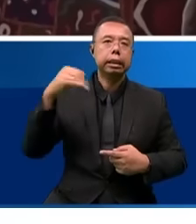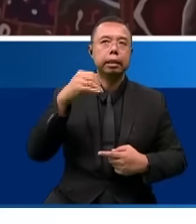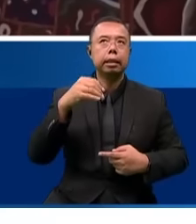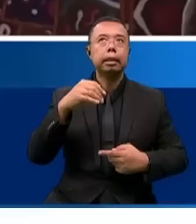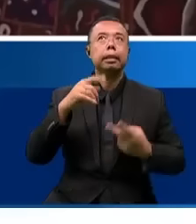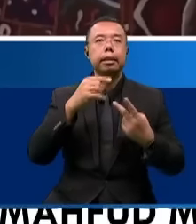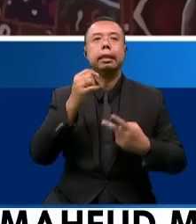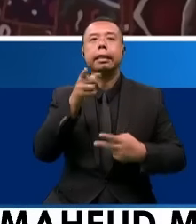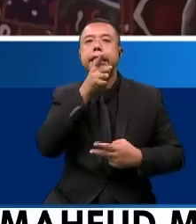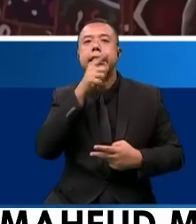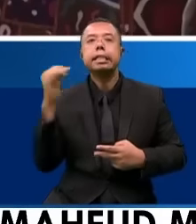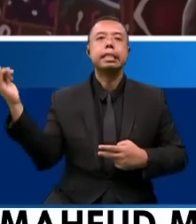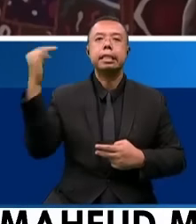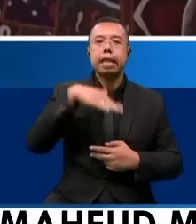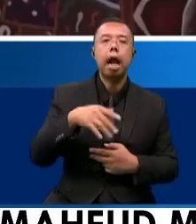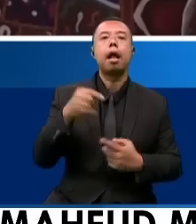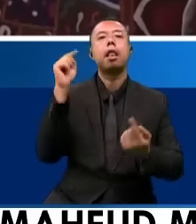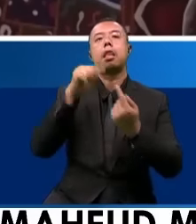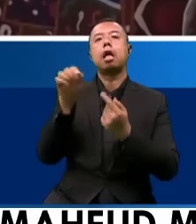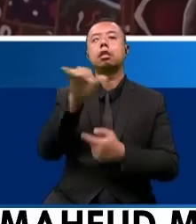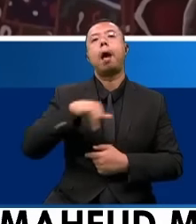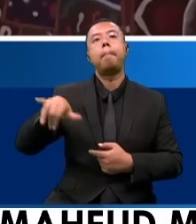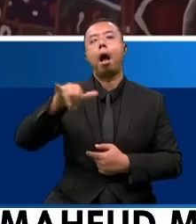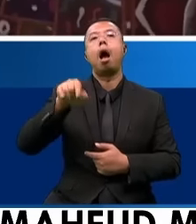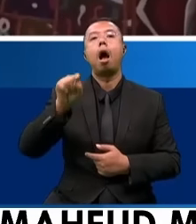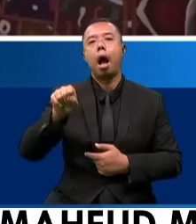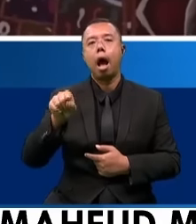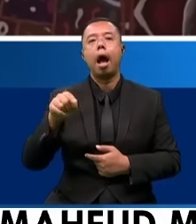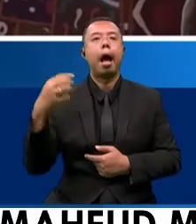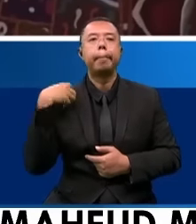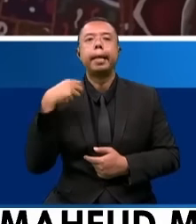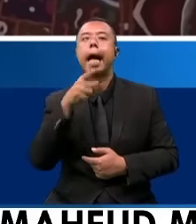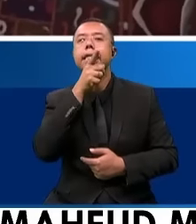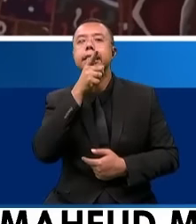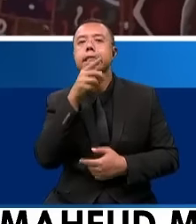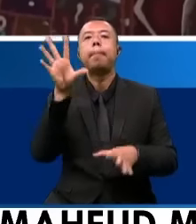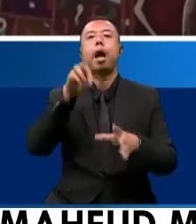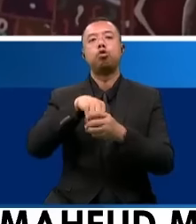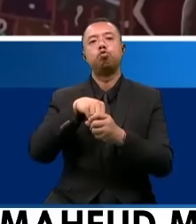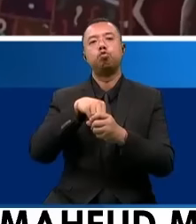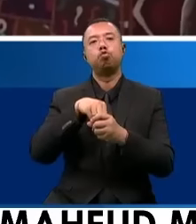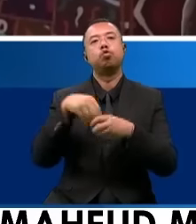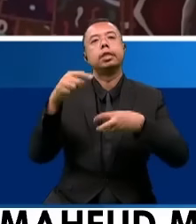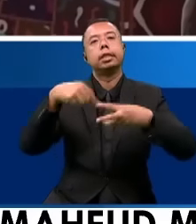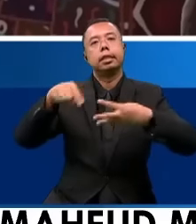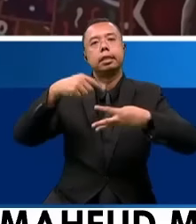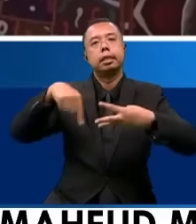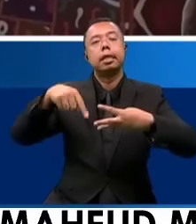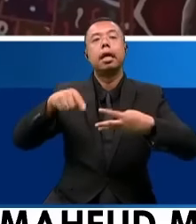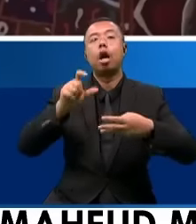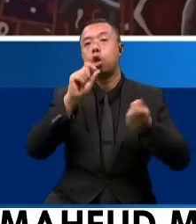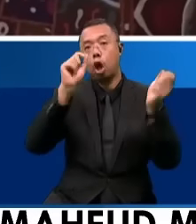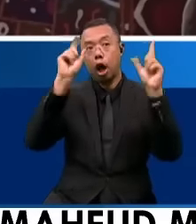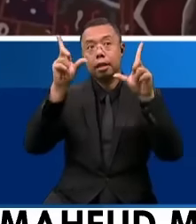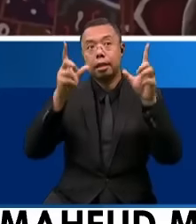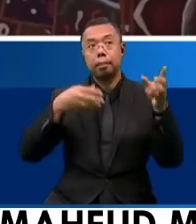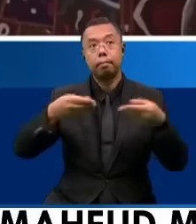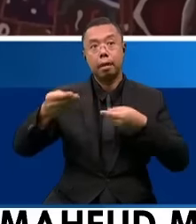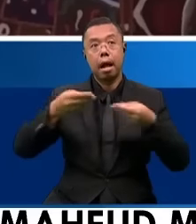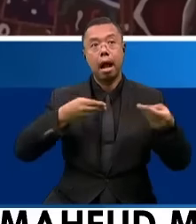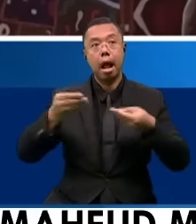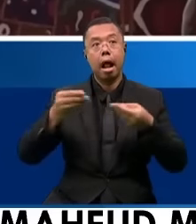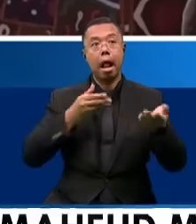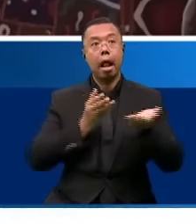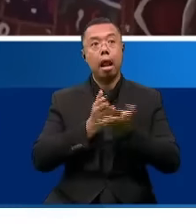menargetkan kapal-kapal berbendera ee Amerika dan e Inggris cuman permasalahannya adalah dalam konteks perdagangan ee